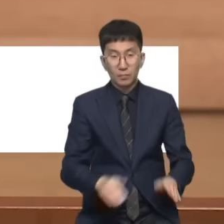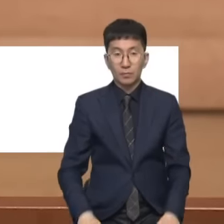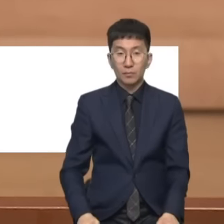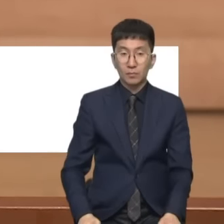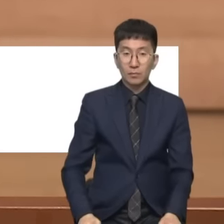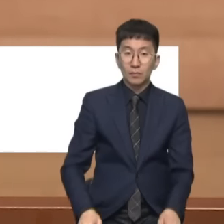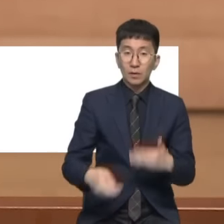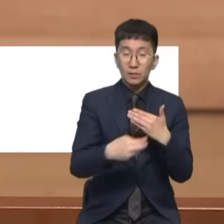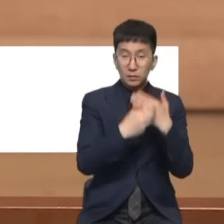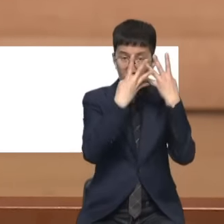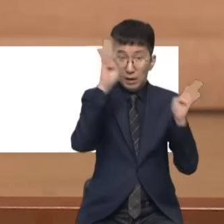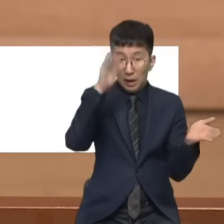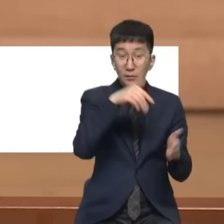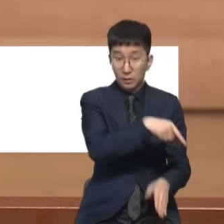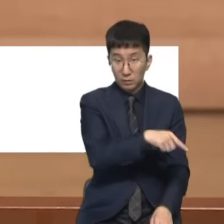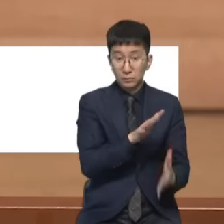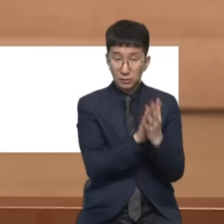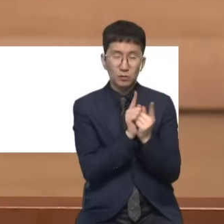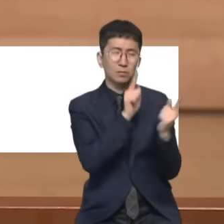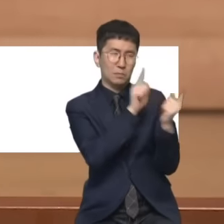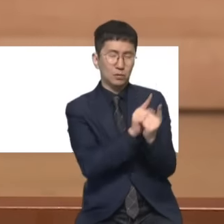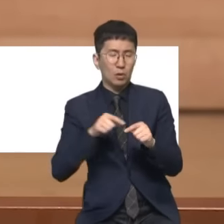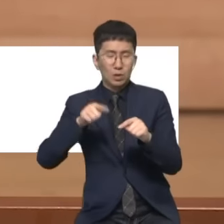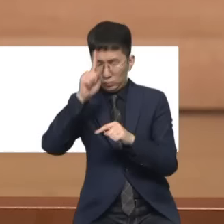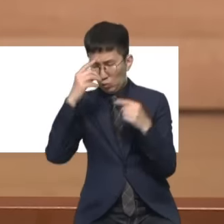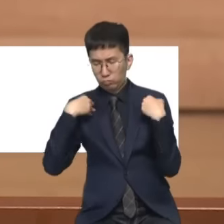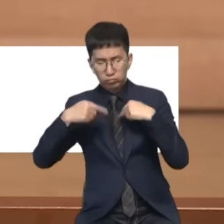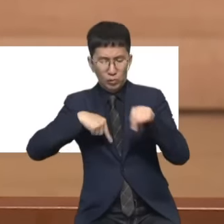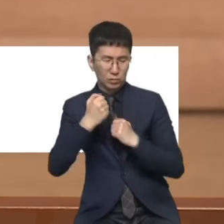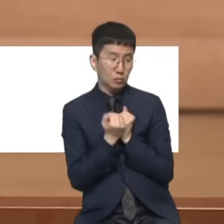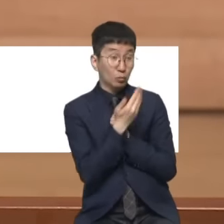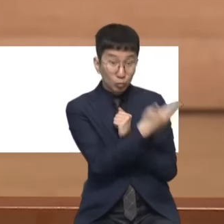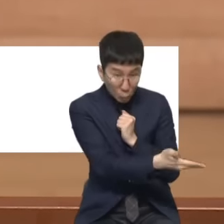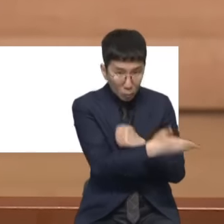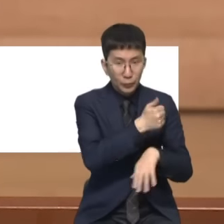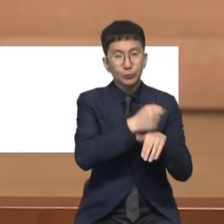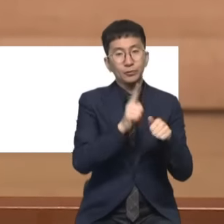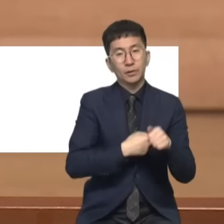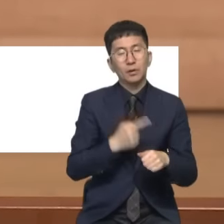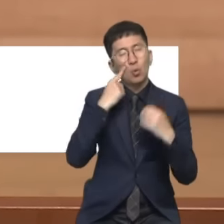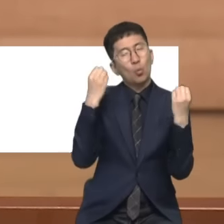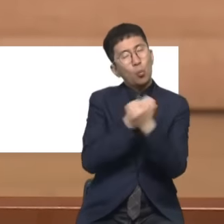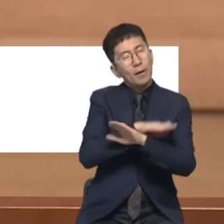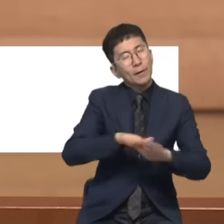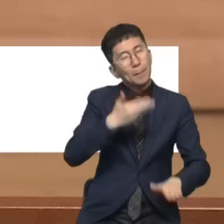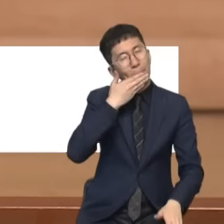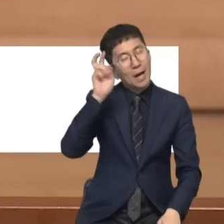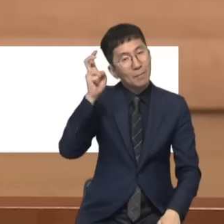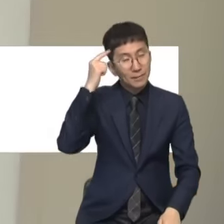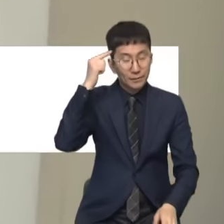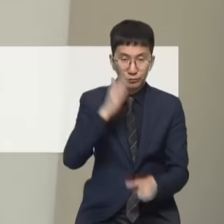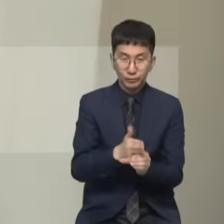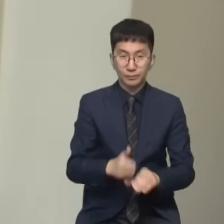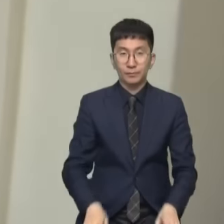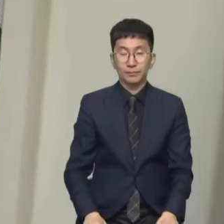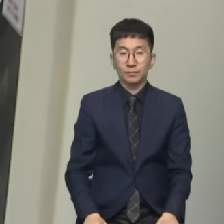의대생들 직접 만나서 정부 정책에 대해서 좀 소상하게 이야기를 해주면 또 많은 오해가 풀릴 수 있다고 생각을